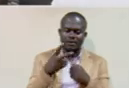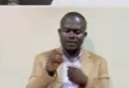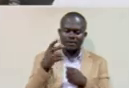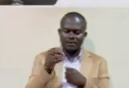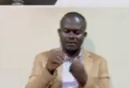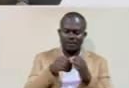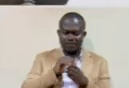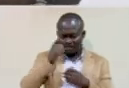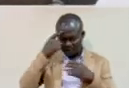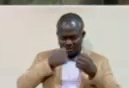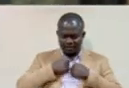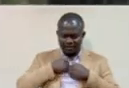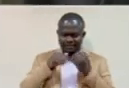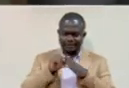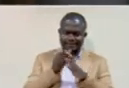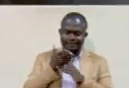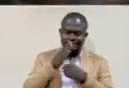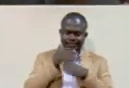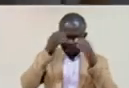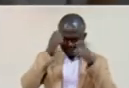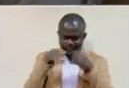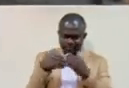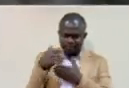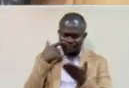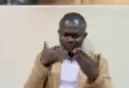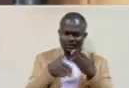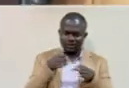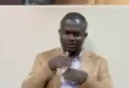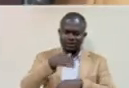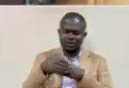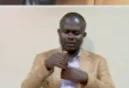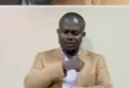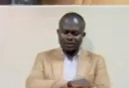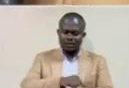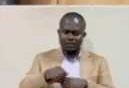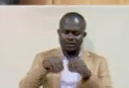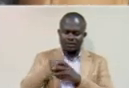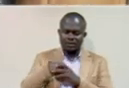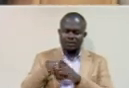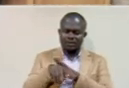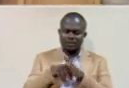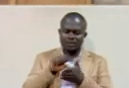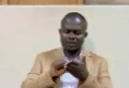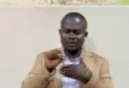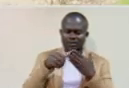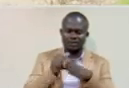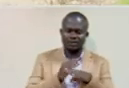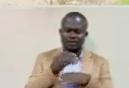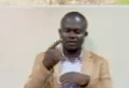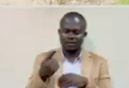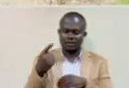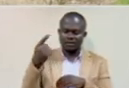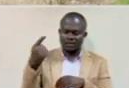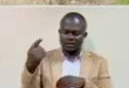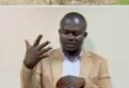w'2019-2020 leta y'u Rwanda ibinyujije muri Minisiteri y'Uburezi imaze kubaka ibyumba by'amashuri bigenewe amashuri abanza n'ayisumbuye